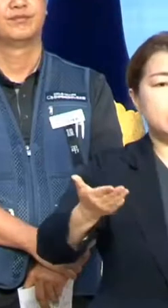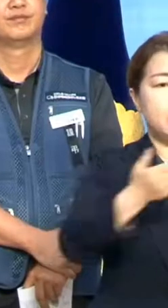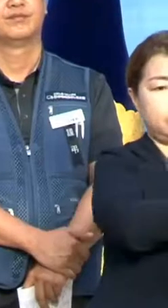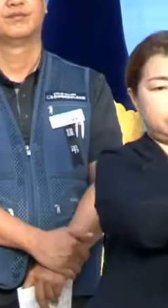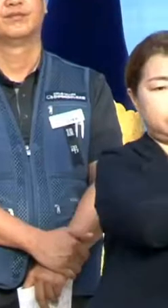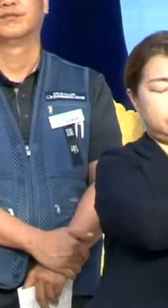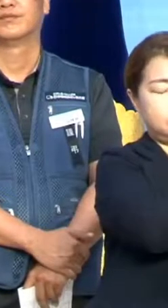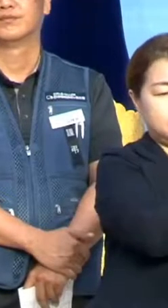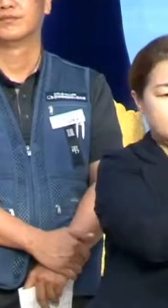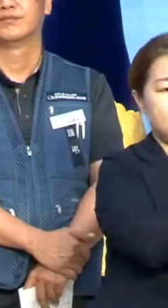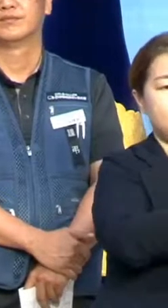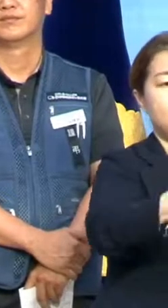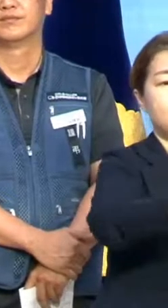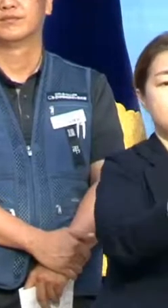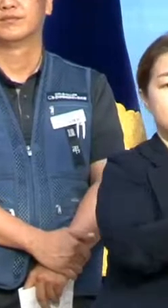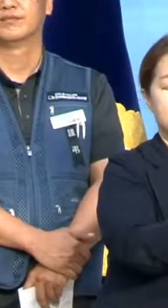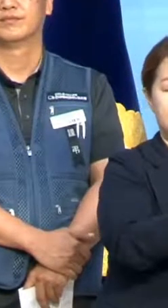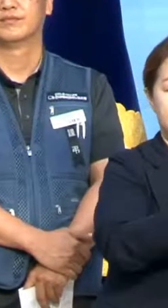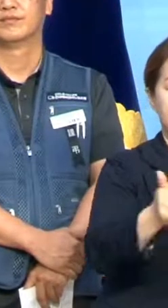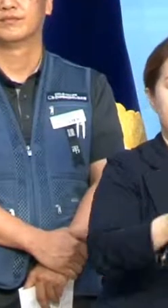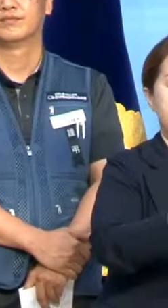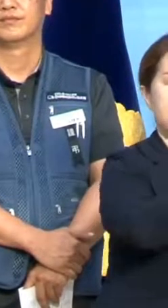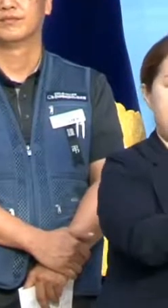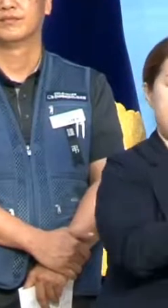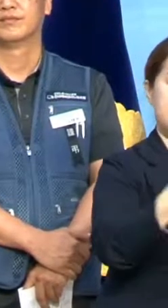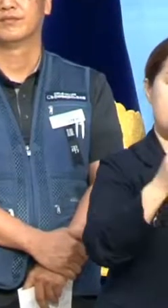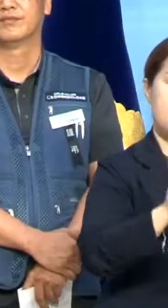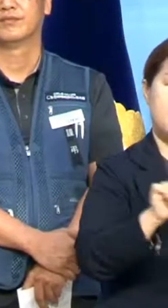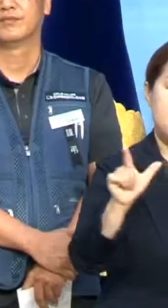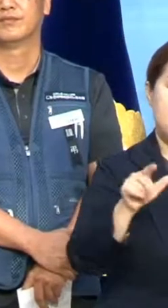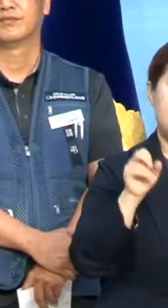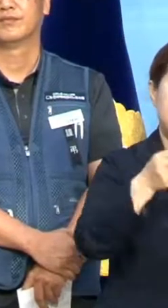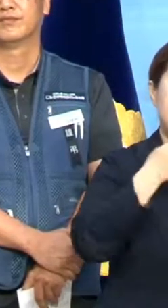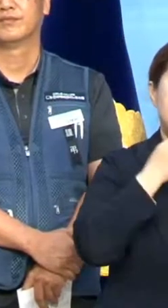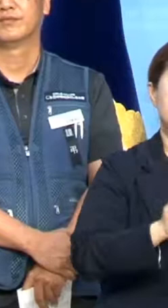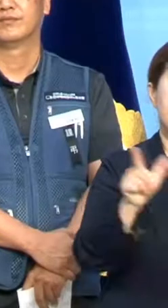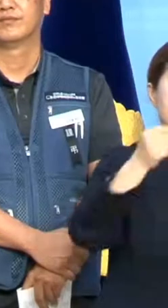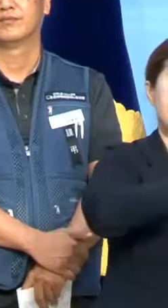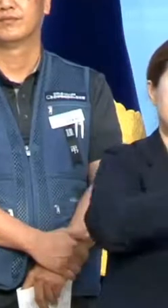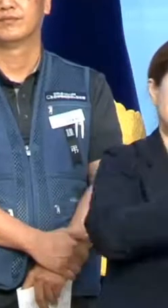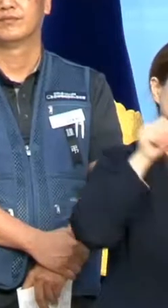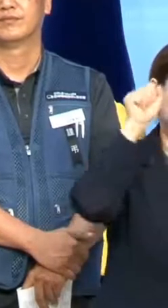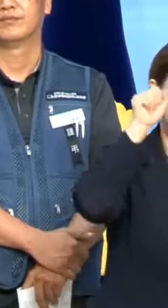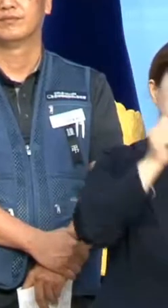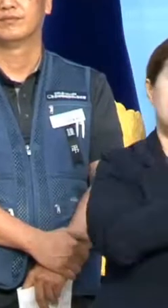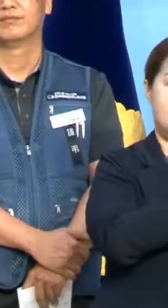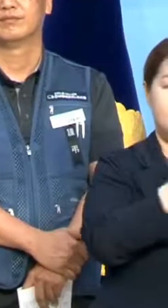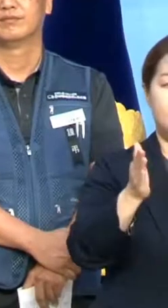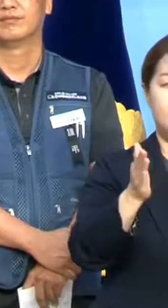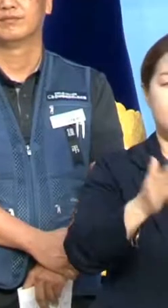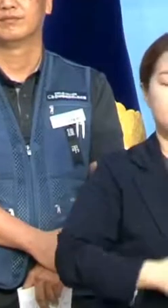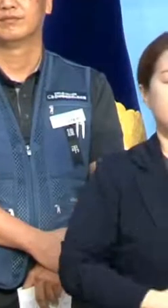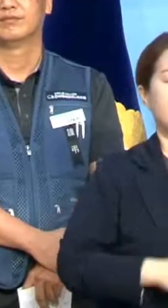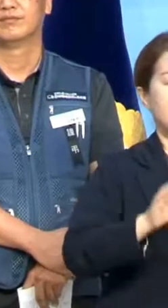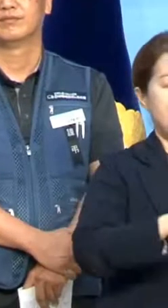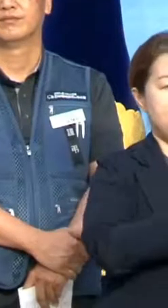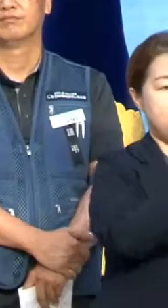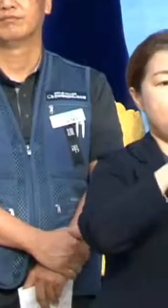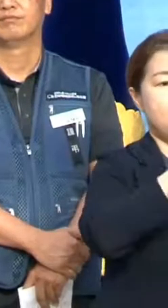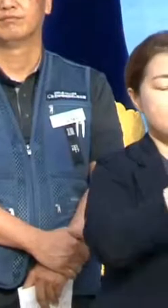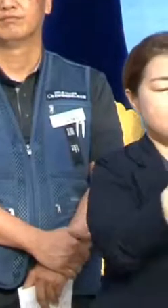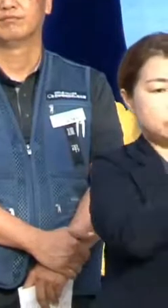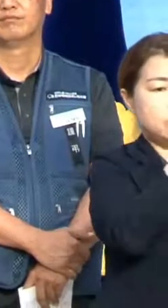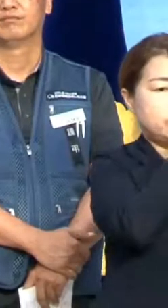택배 노동자들이 8월 14일을 택배 없는 날로 만들자 라는 캠페인을 시작했습니다 코로나 일부에 대